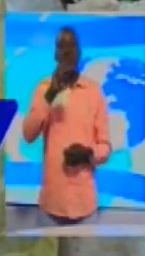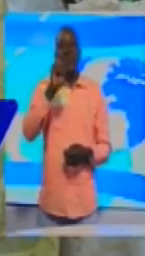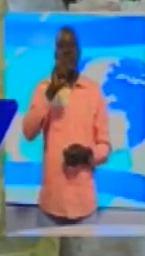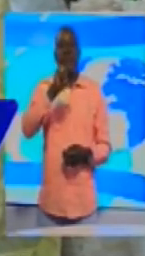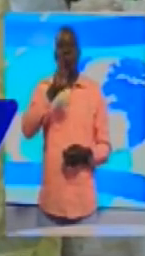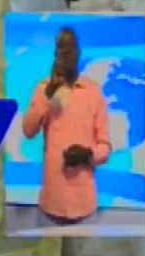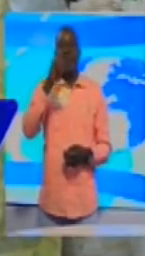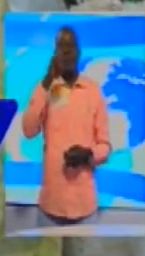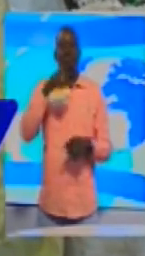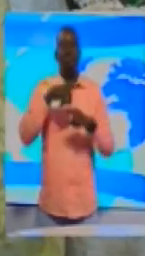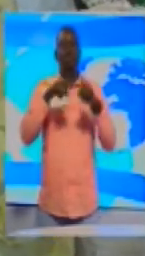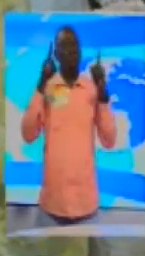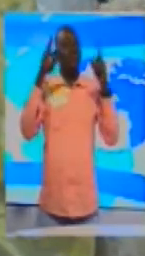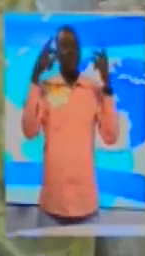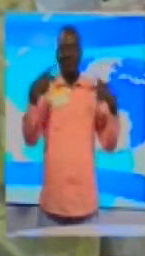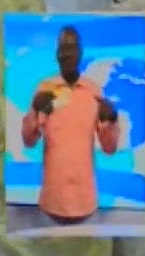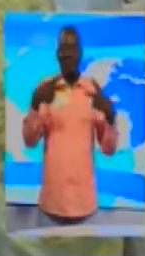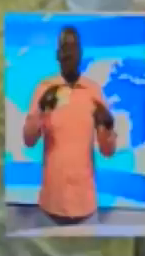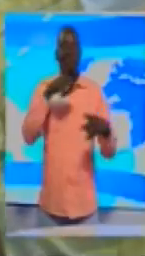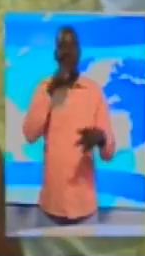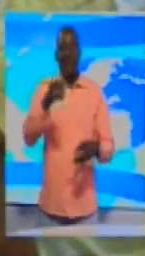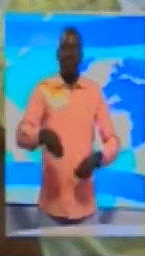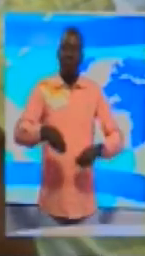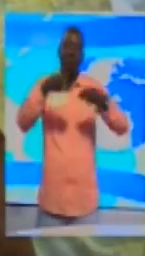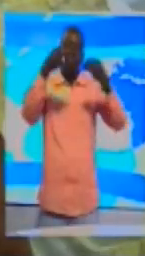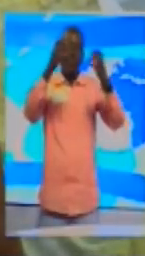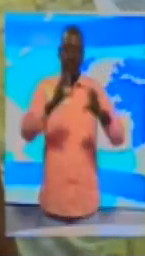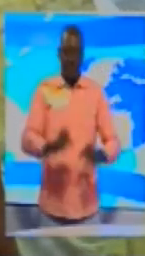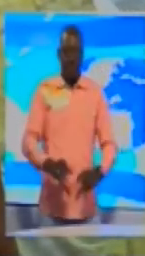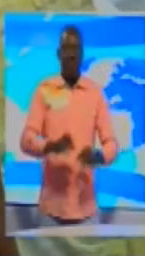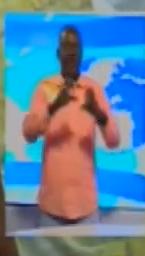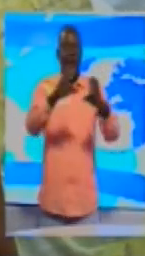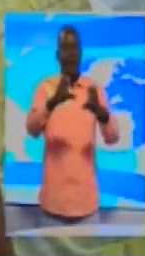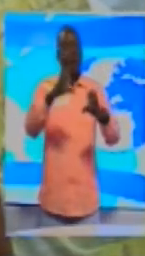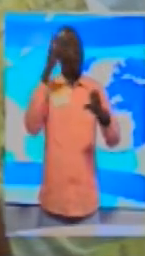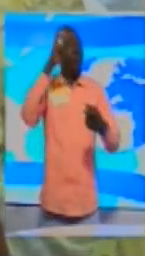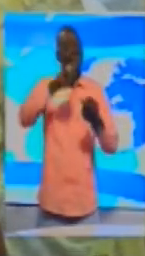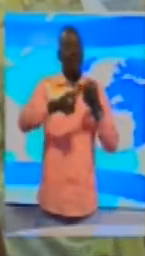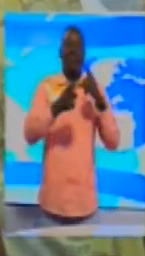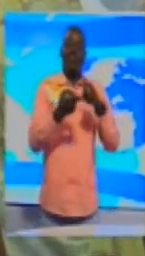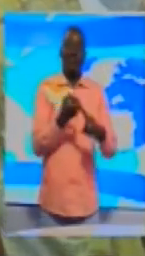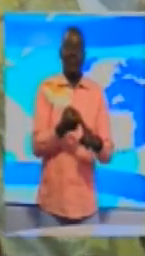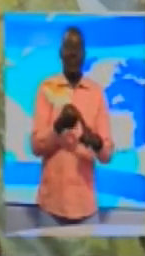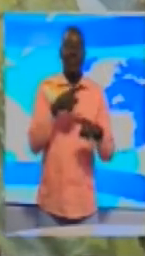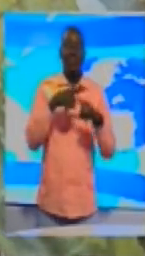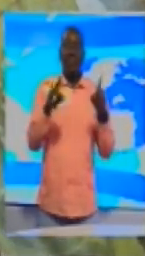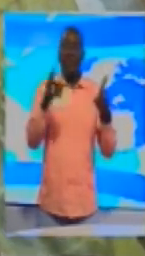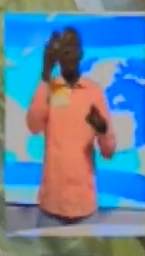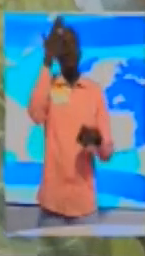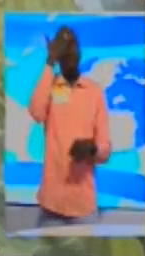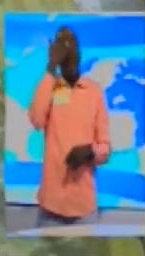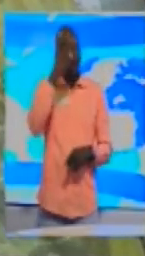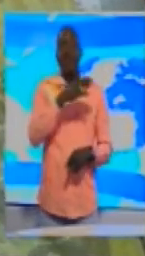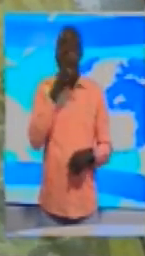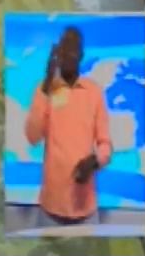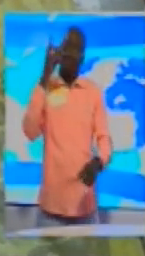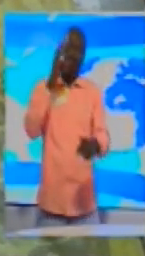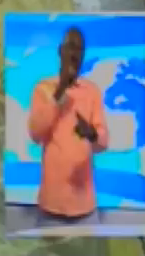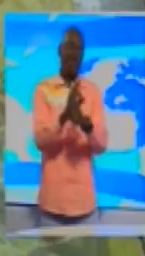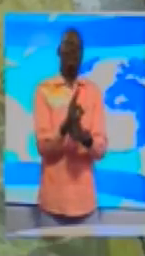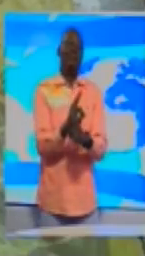mais ils n'en vendaient pas. Ils les offraient comme cadeau à leurs amis. Mais je ne saurais dire avec